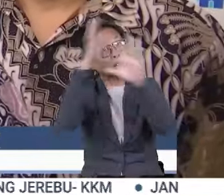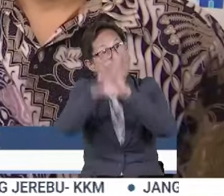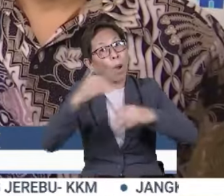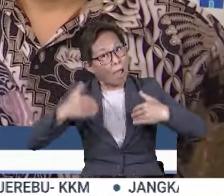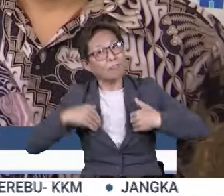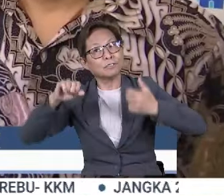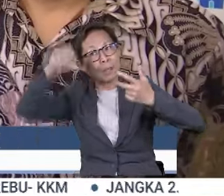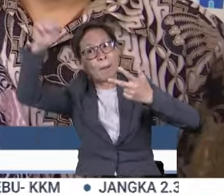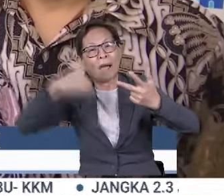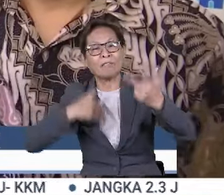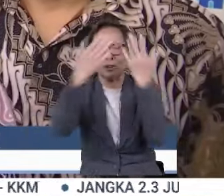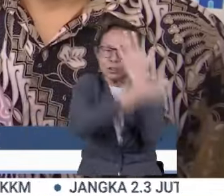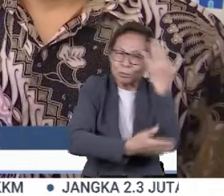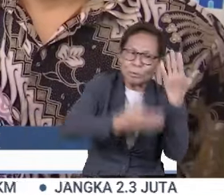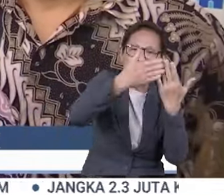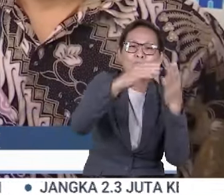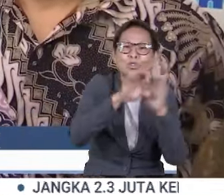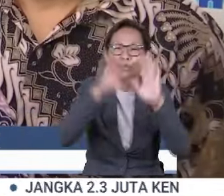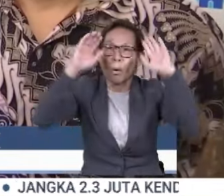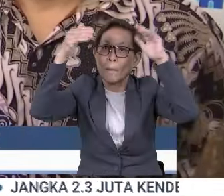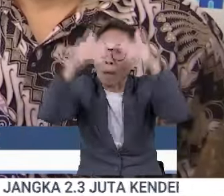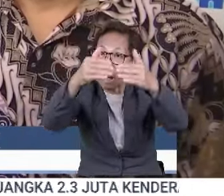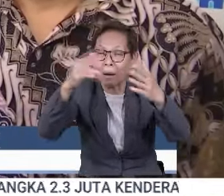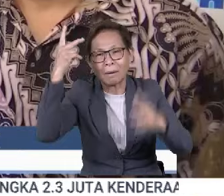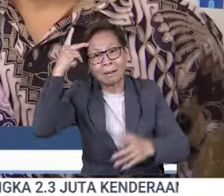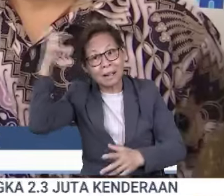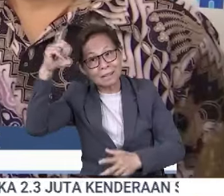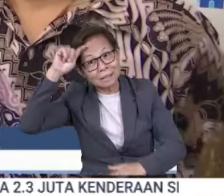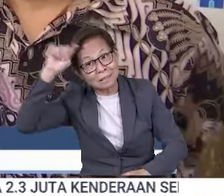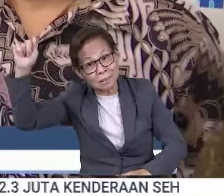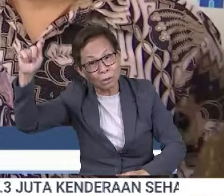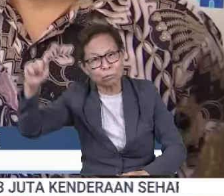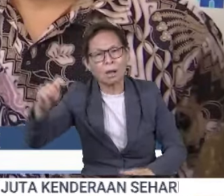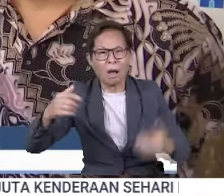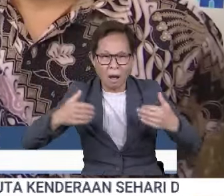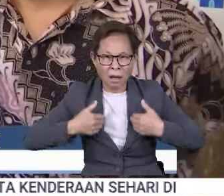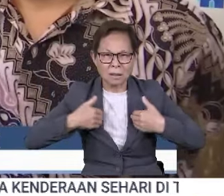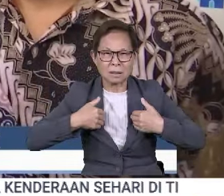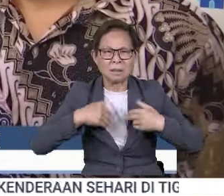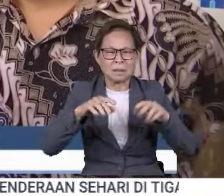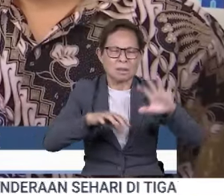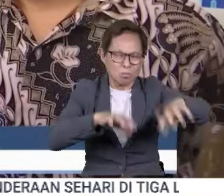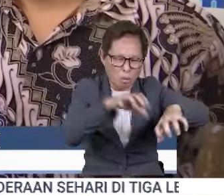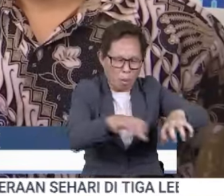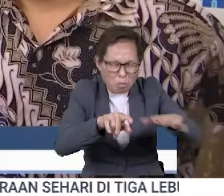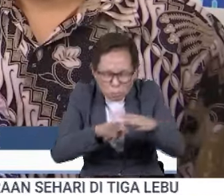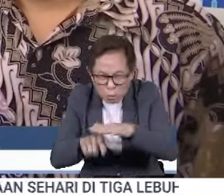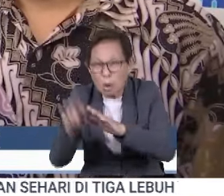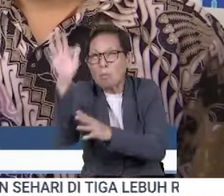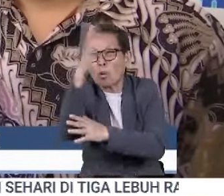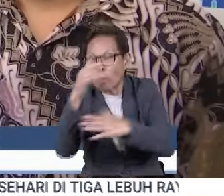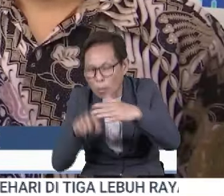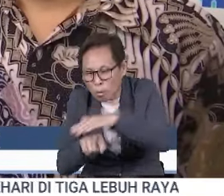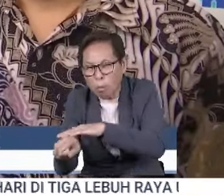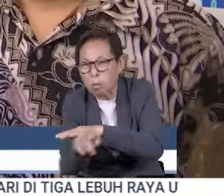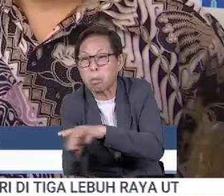di negeri semenanjung seperti Pahang, Kelantan, Terengganu yang ada kawasan-kawasan pedalaman itu ada agent